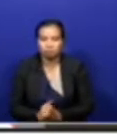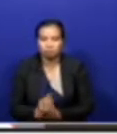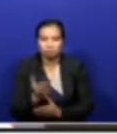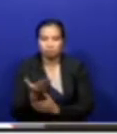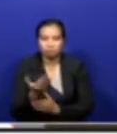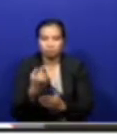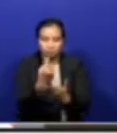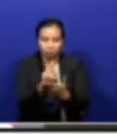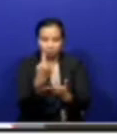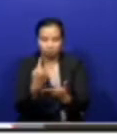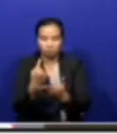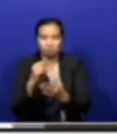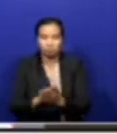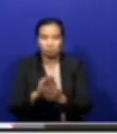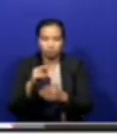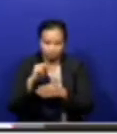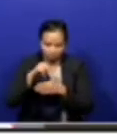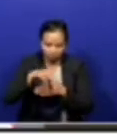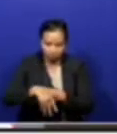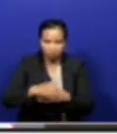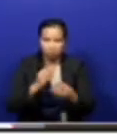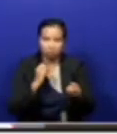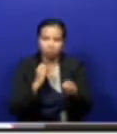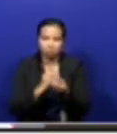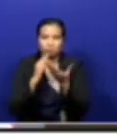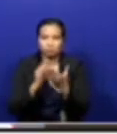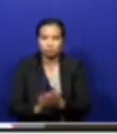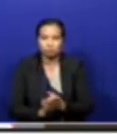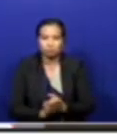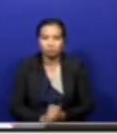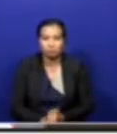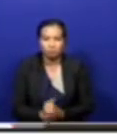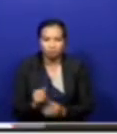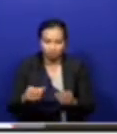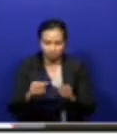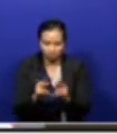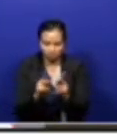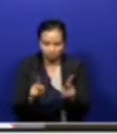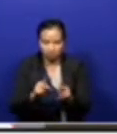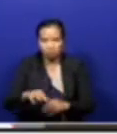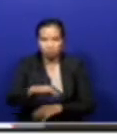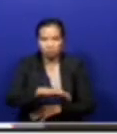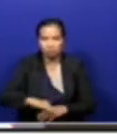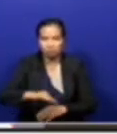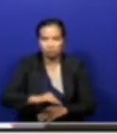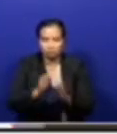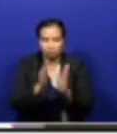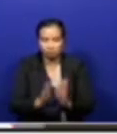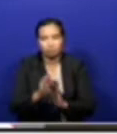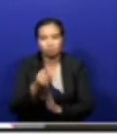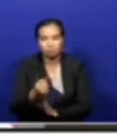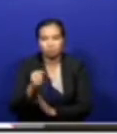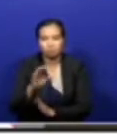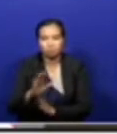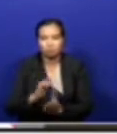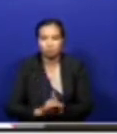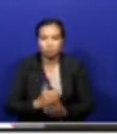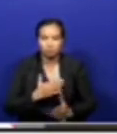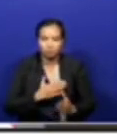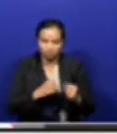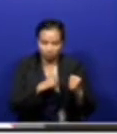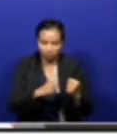เป็นผู้แทนนครนายกรับผลกระทบโดยตรงและก็คณะกรรมการทุกท่านทั้ง15ท่านนะครับผมพยายามอ่